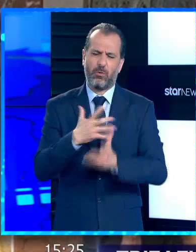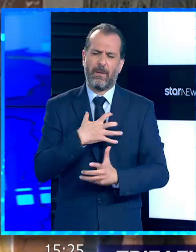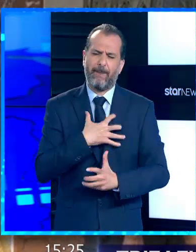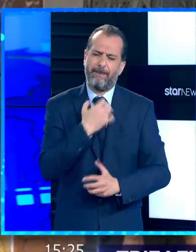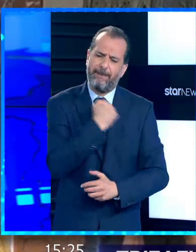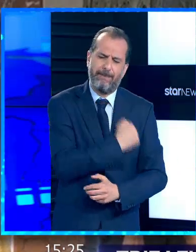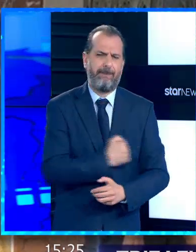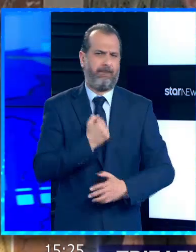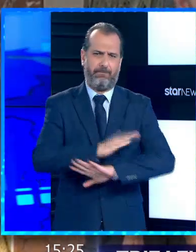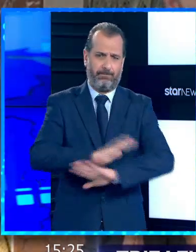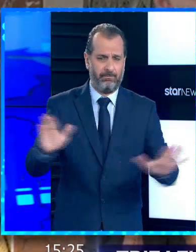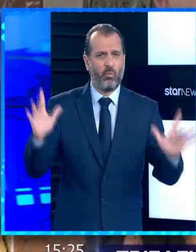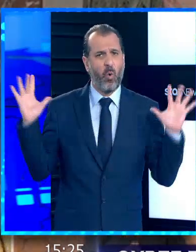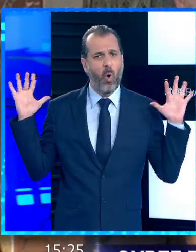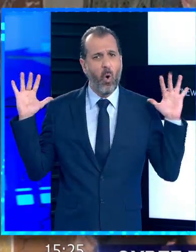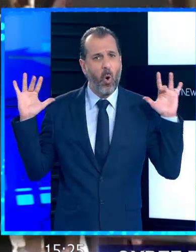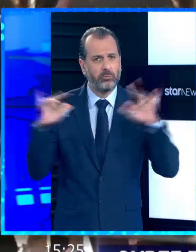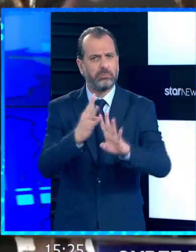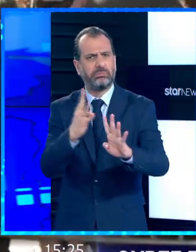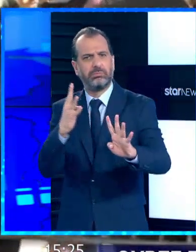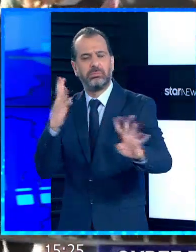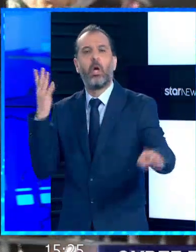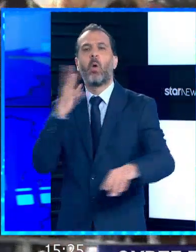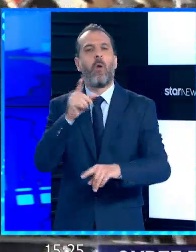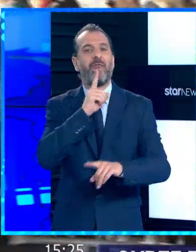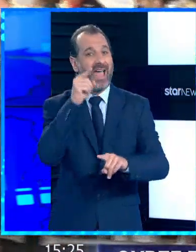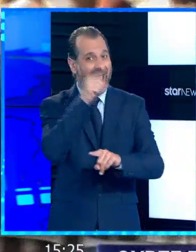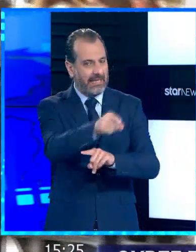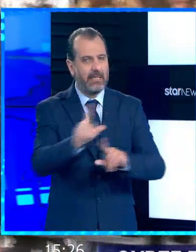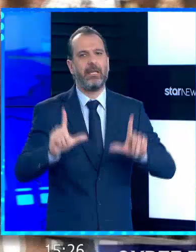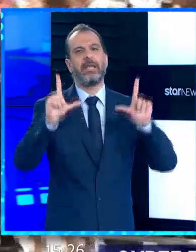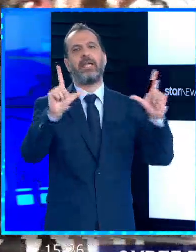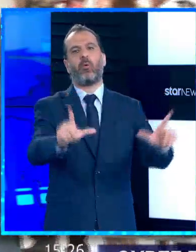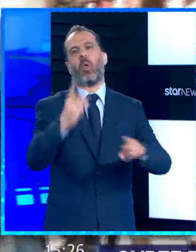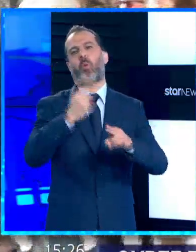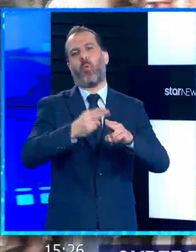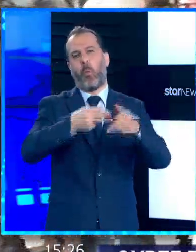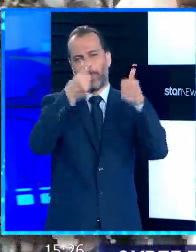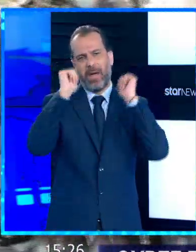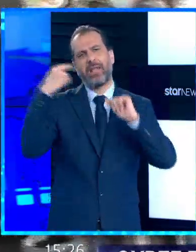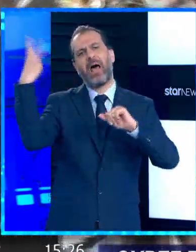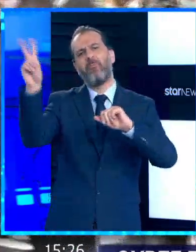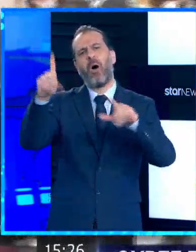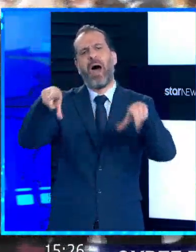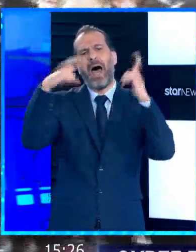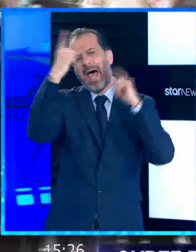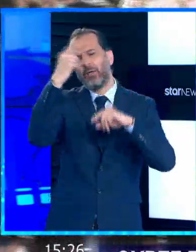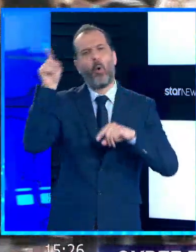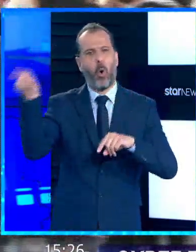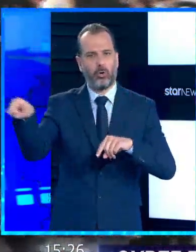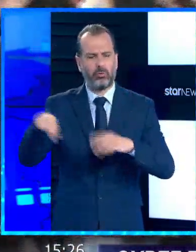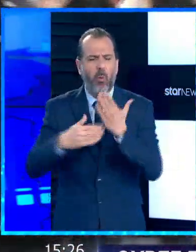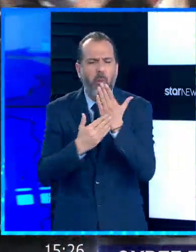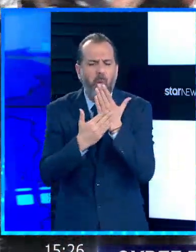μεταξύ, πλήθος κόσμου συνεχίζει να προσέρχεται στη Μητρόπολη για να προσκυνήσει την εικόνα της Παναγίας άξιον εστί. Είναι χαρακτηριστικό ότι υπήρχαν πιστοί από τα